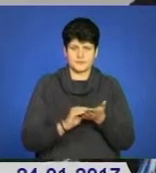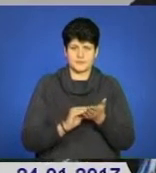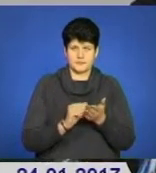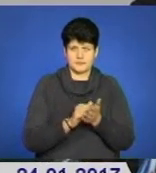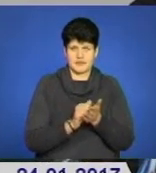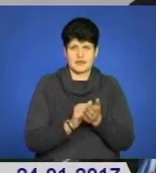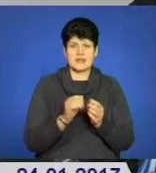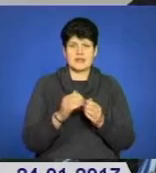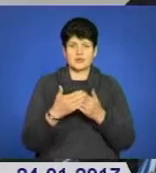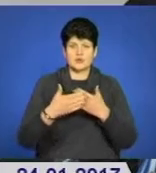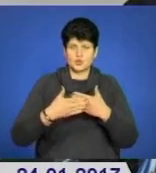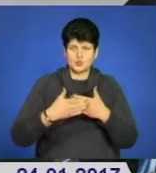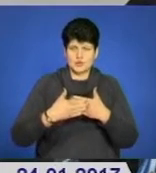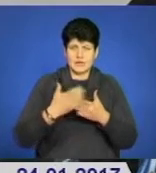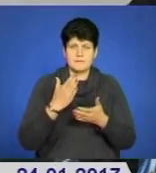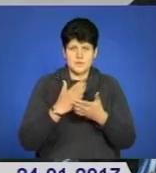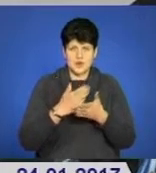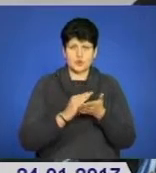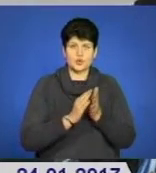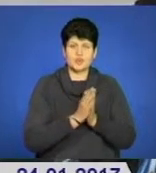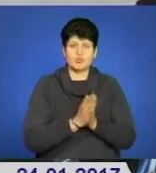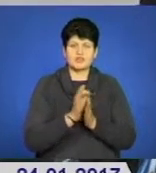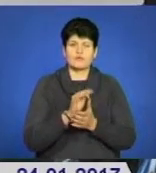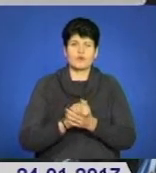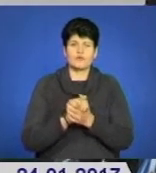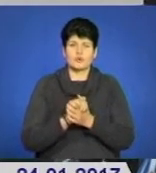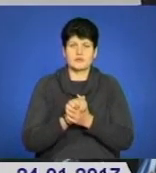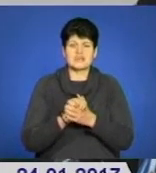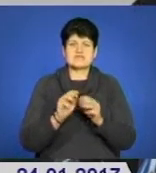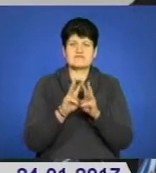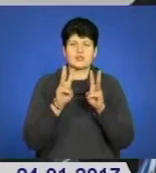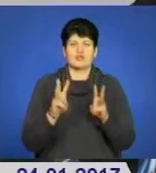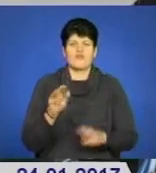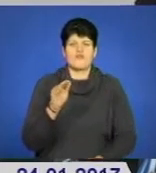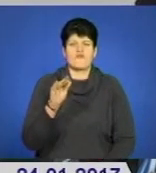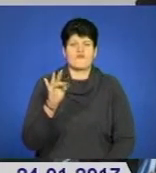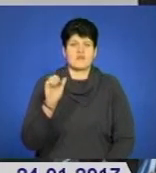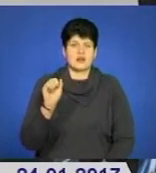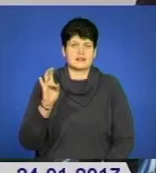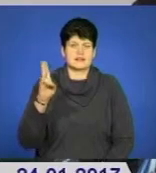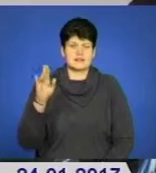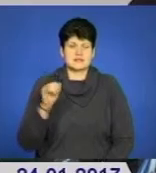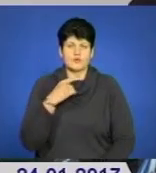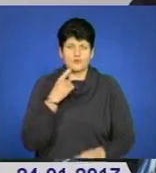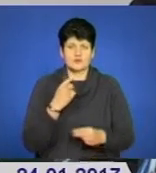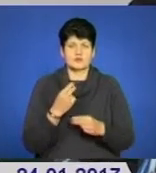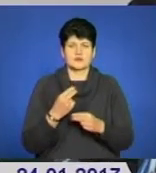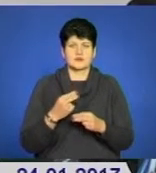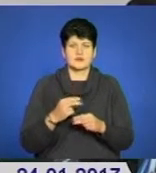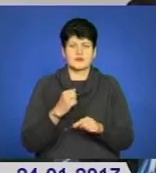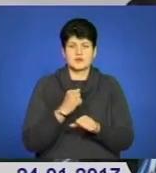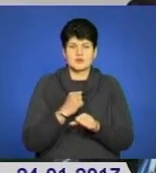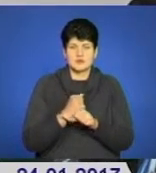вони з другої сторони мають молитву про мир Святого Франциска, власне, який каже: «Господи, вчини мене знаряддям Твого